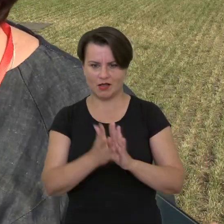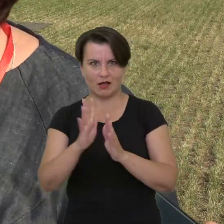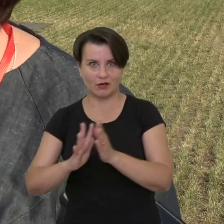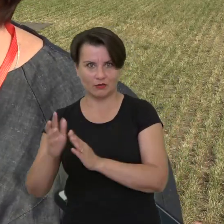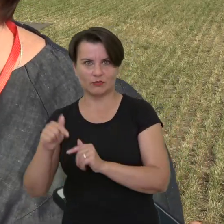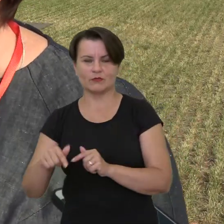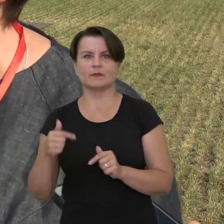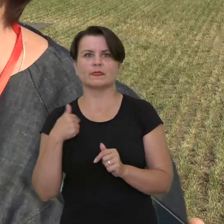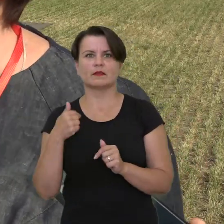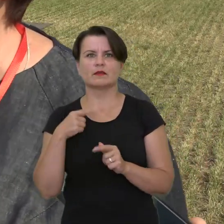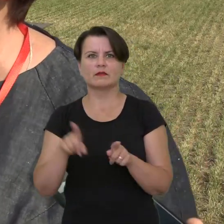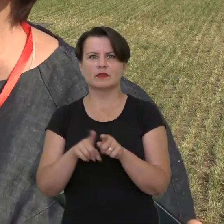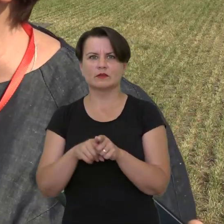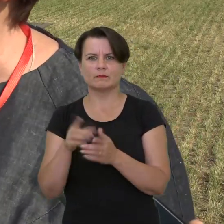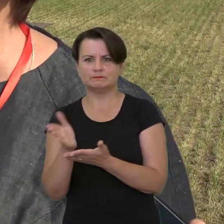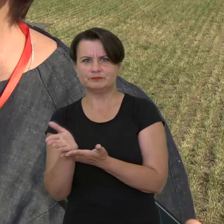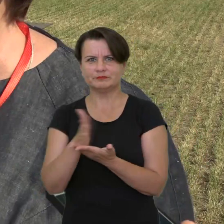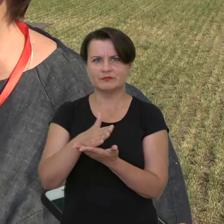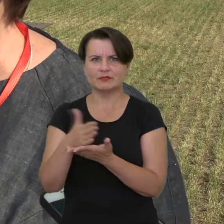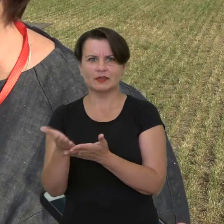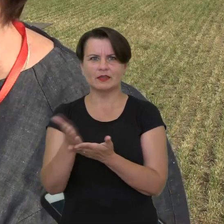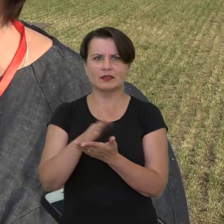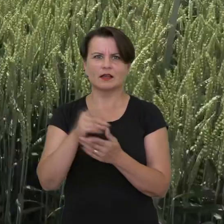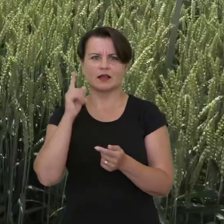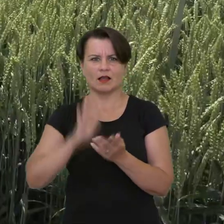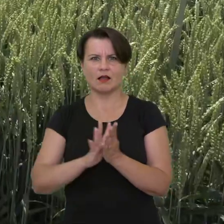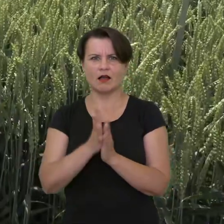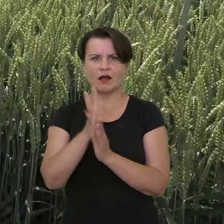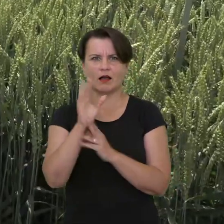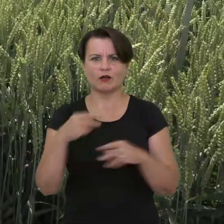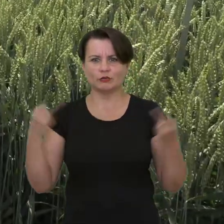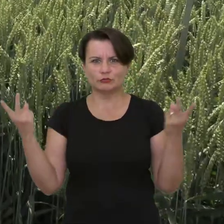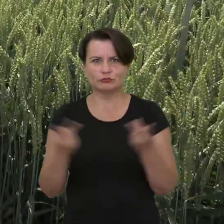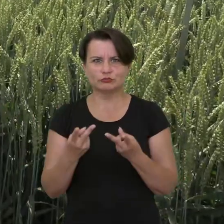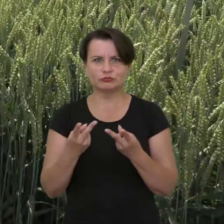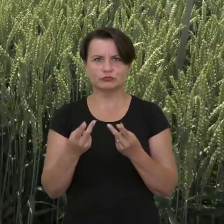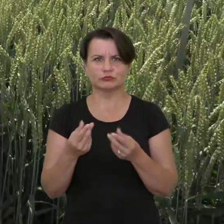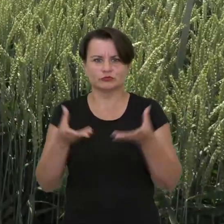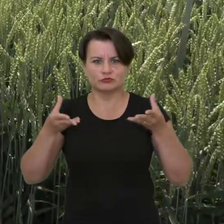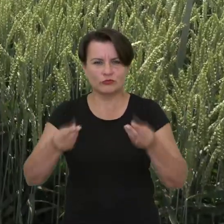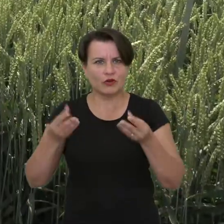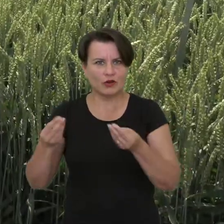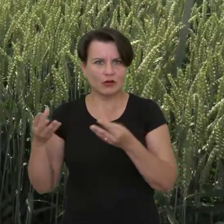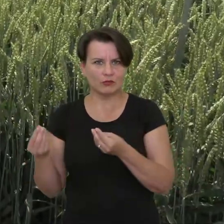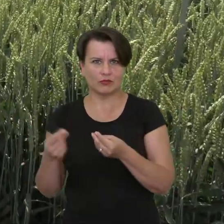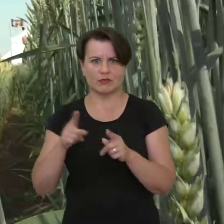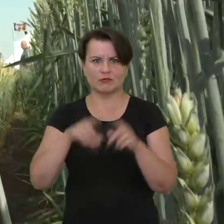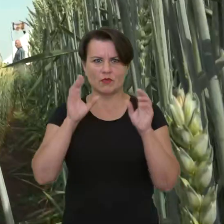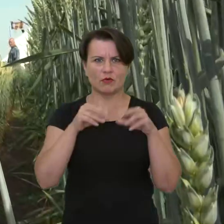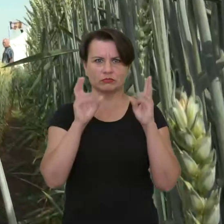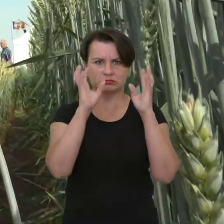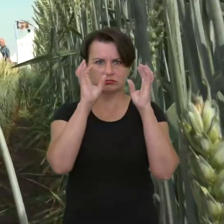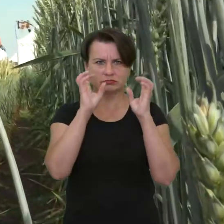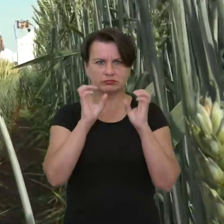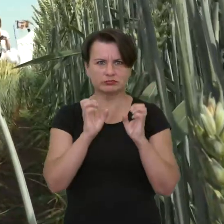laukelius rengėme ir nuolat laviravome tarp augalams reikalingos drėgmės, tai yra tarp